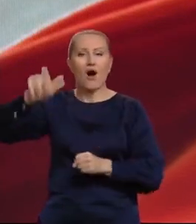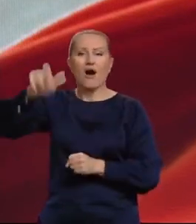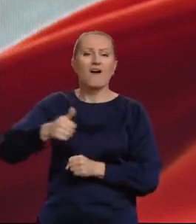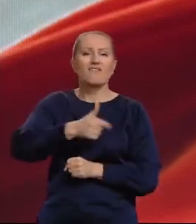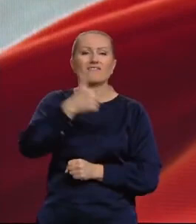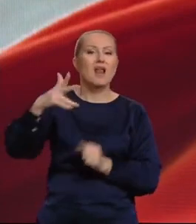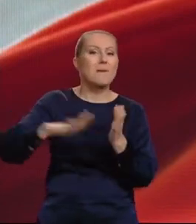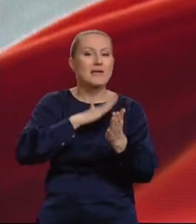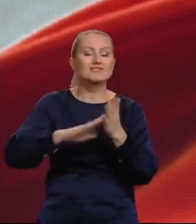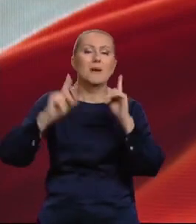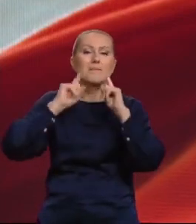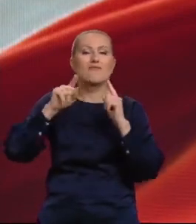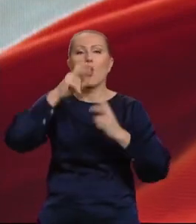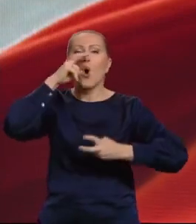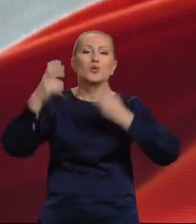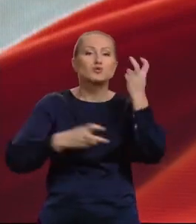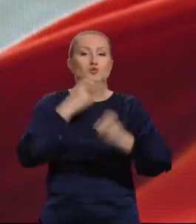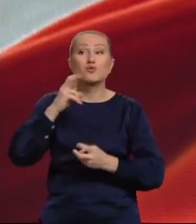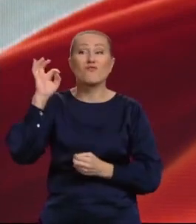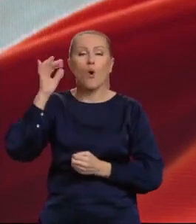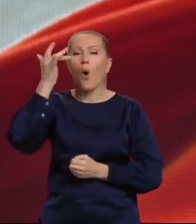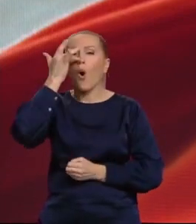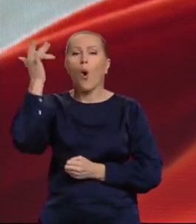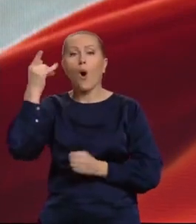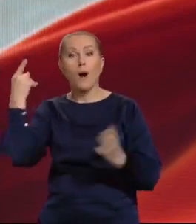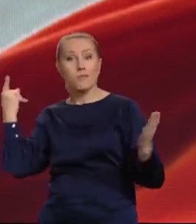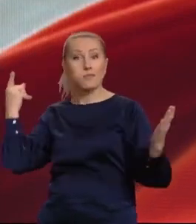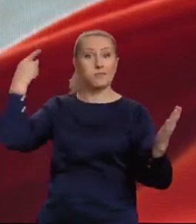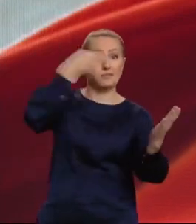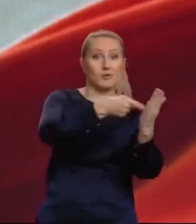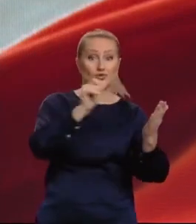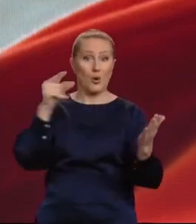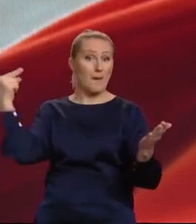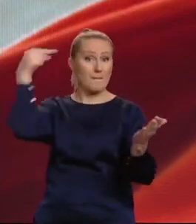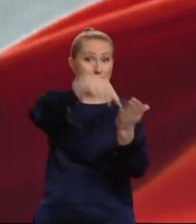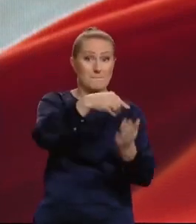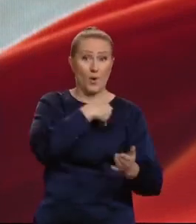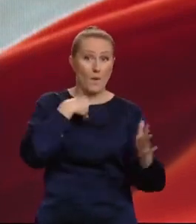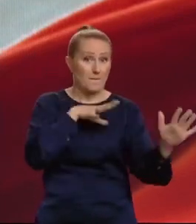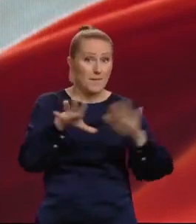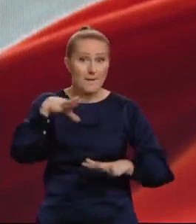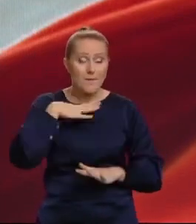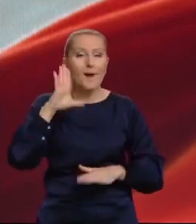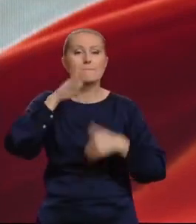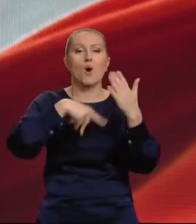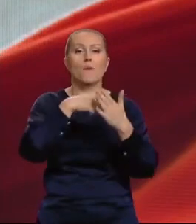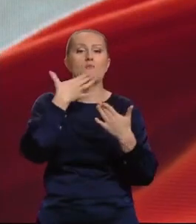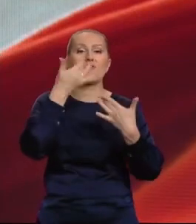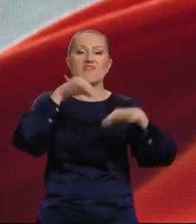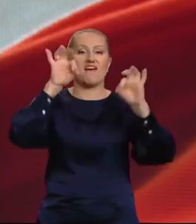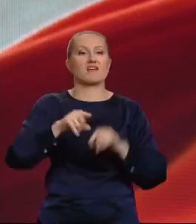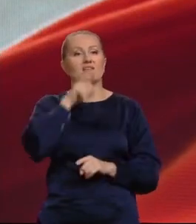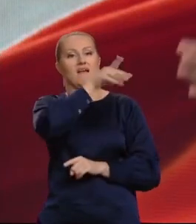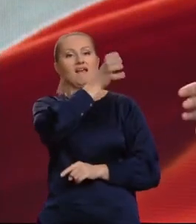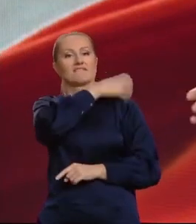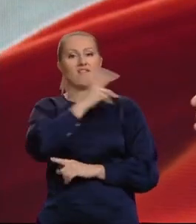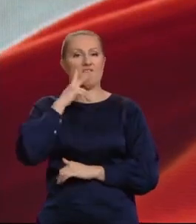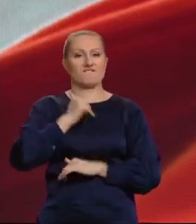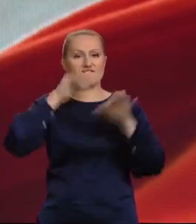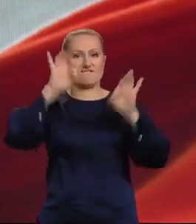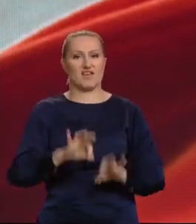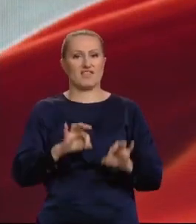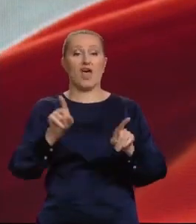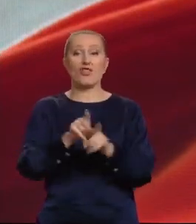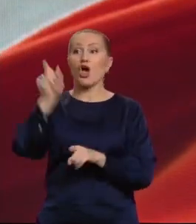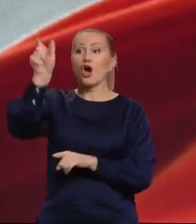a właściwie udawał, że szuka ruskiej rakiety, która spadła na Polskę, a później tchórzliwie zrzucił winę na generałów. Komendanta policji,